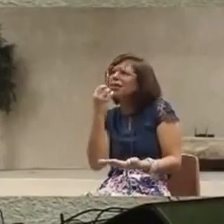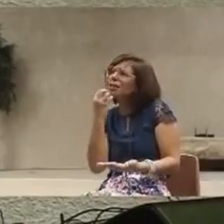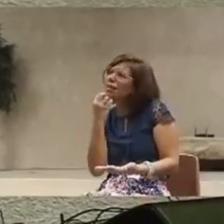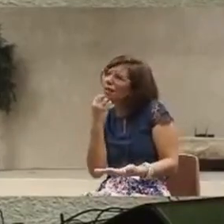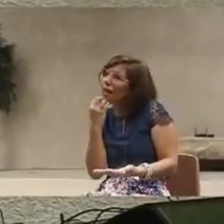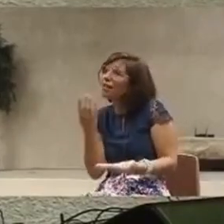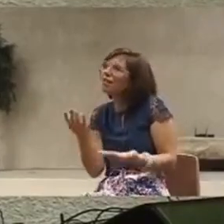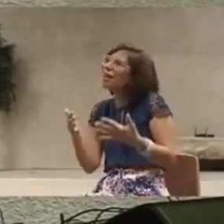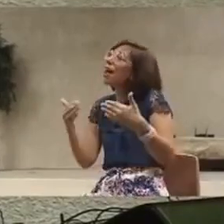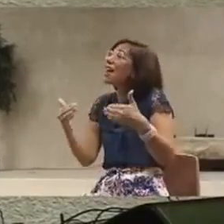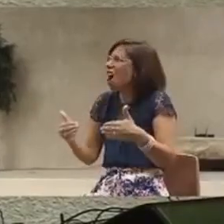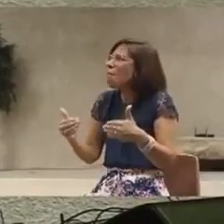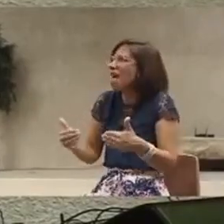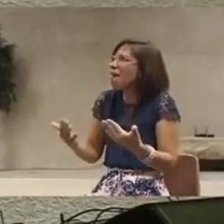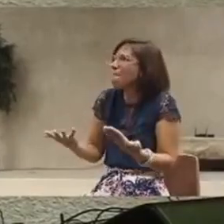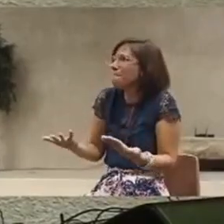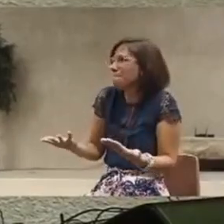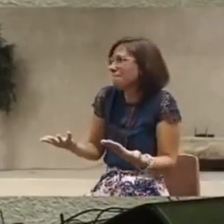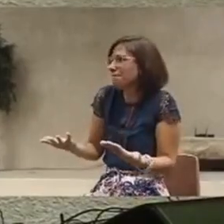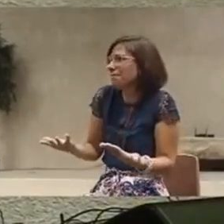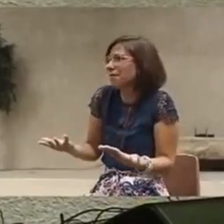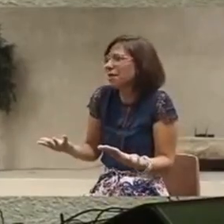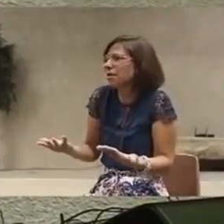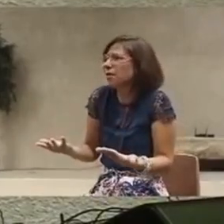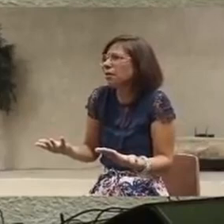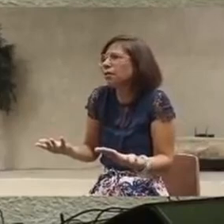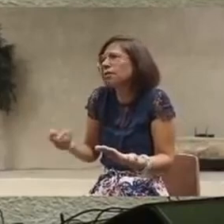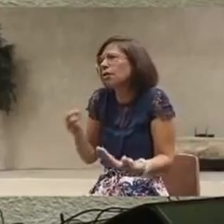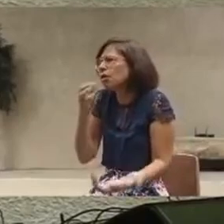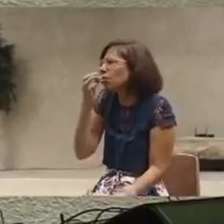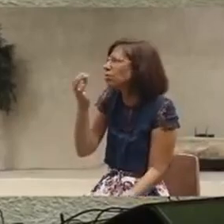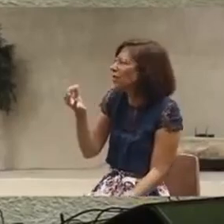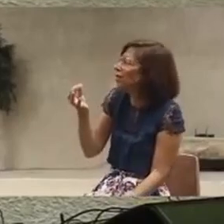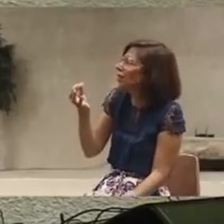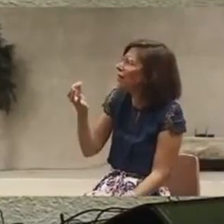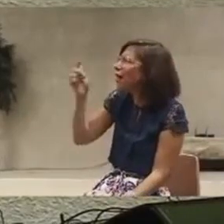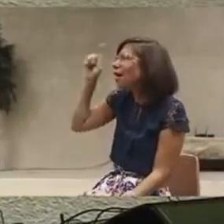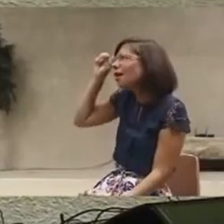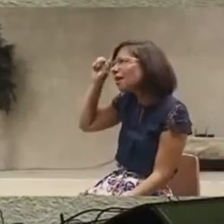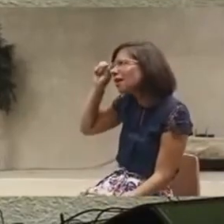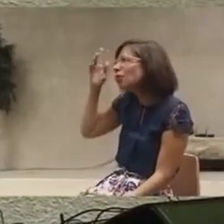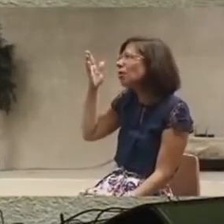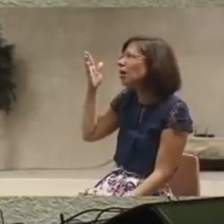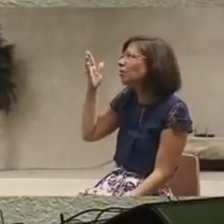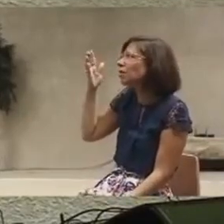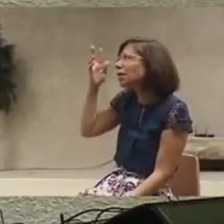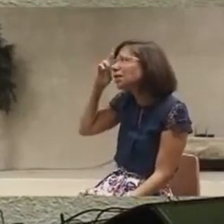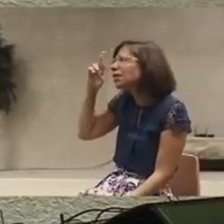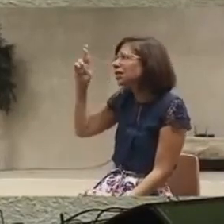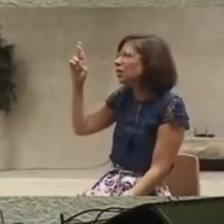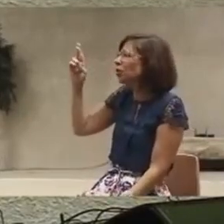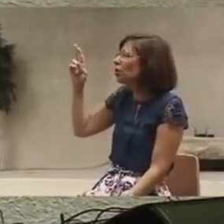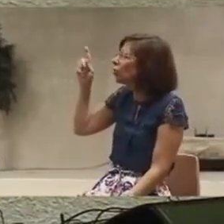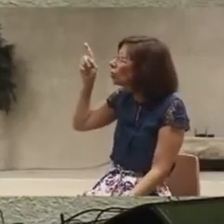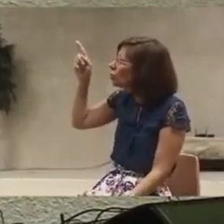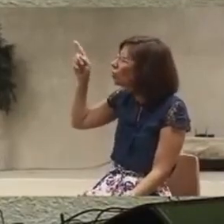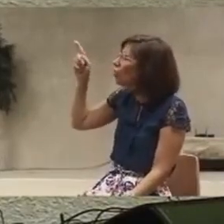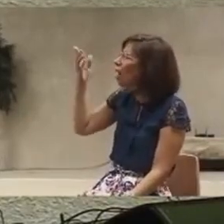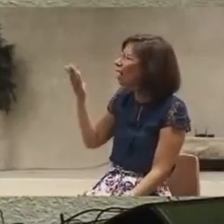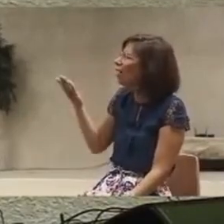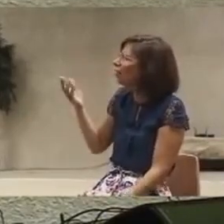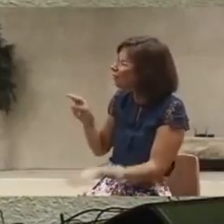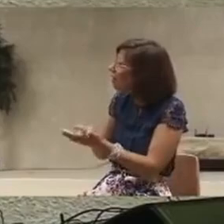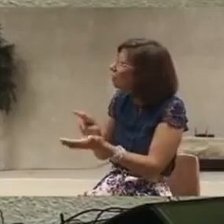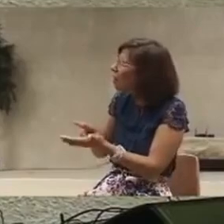disait, mais Seigneur, tu t'es pas trompé quand même? Elle m'a dit ça. J'ai la permission de vous le